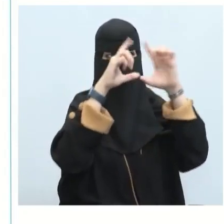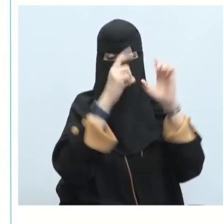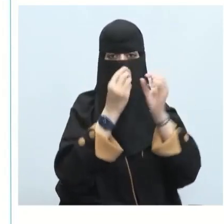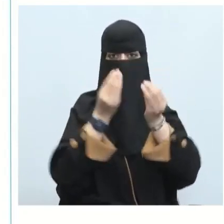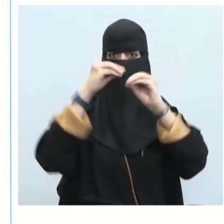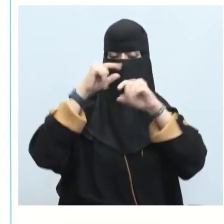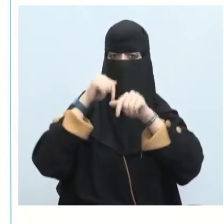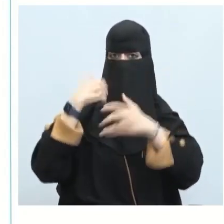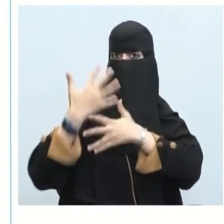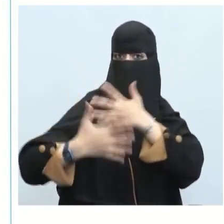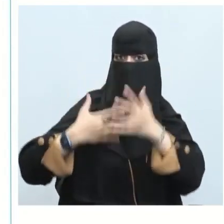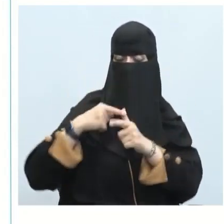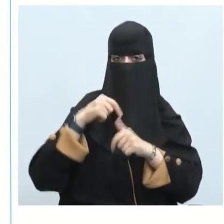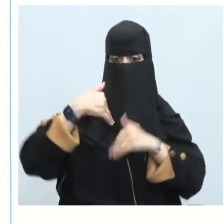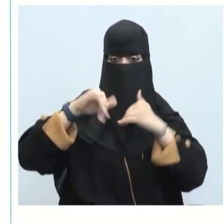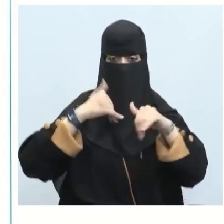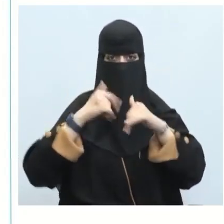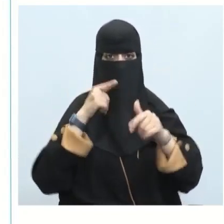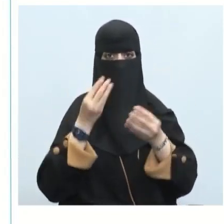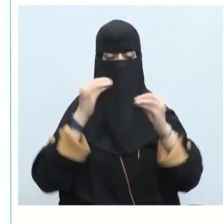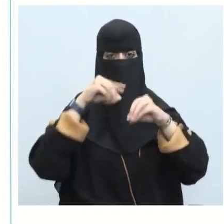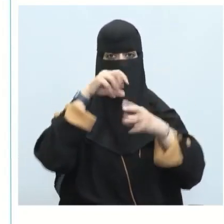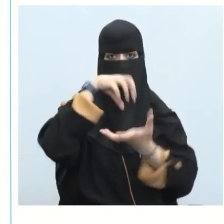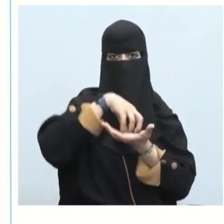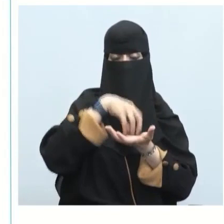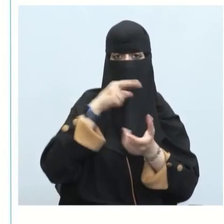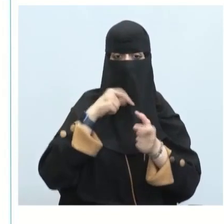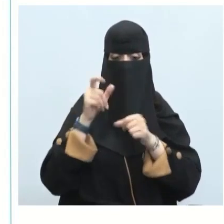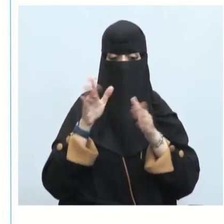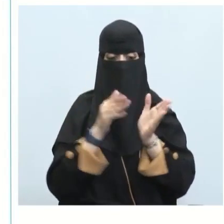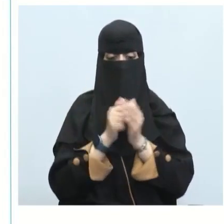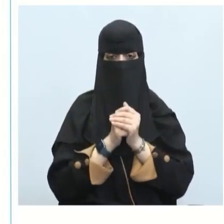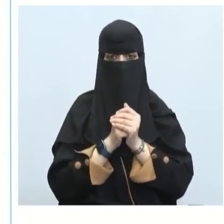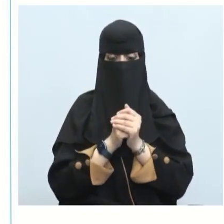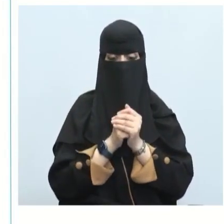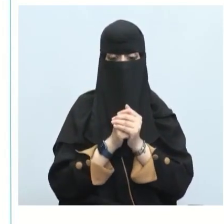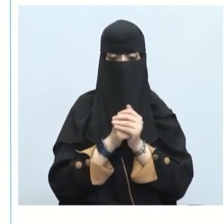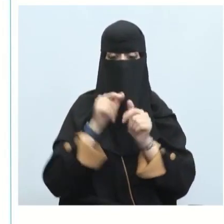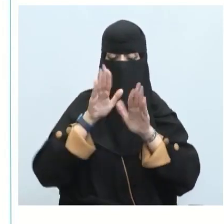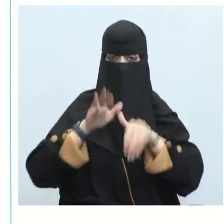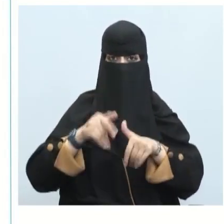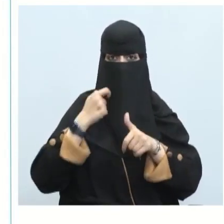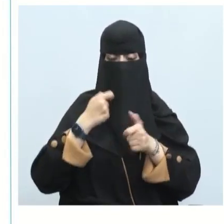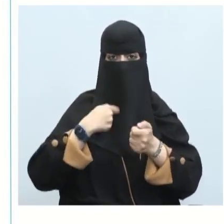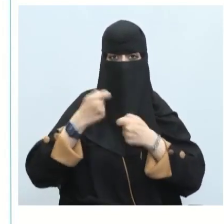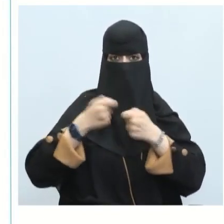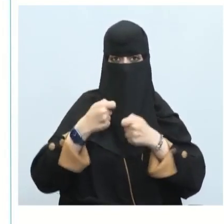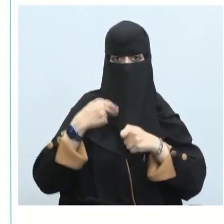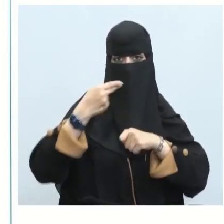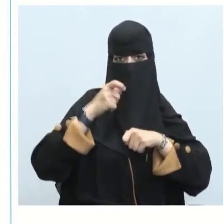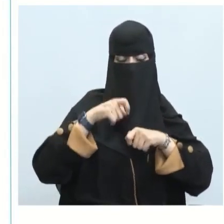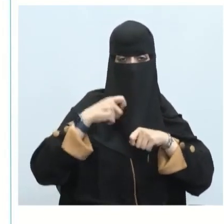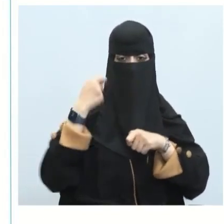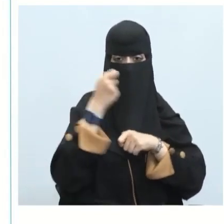وزياده حركه المرور والمبيعات على موقعها الكتروني ايضا من انواع التسويق